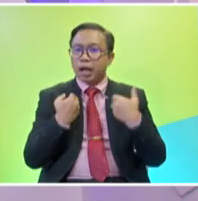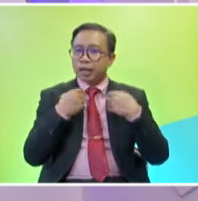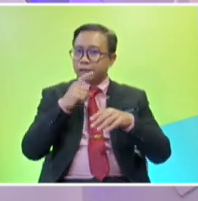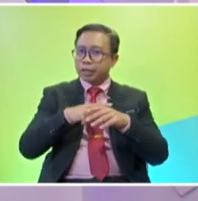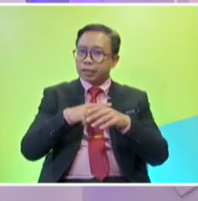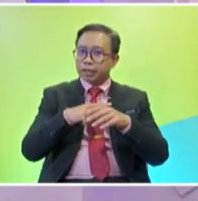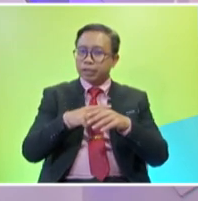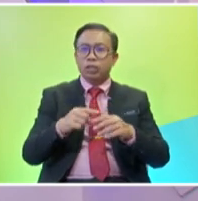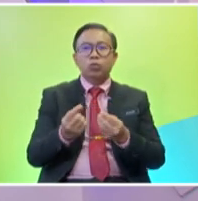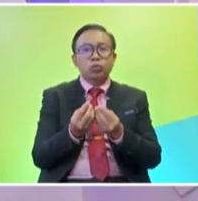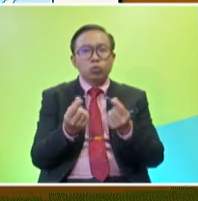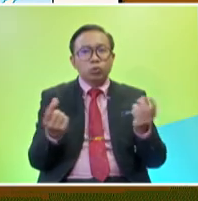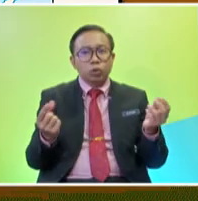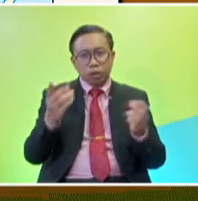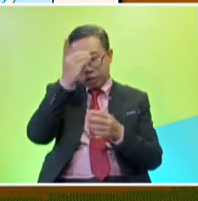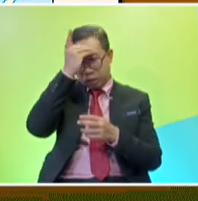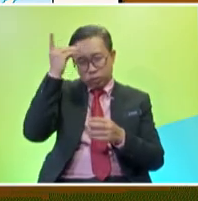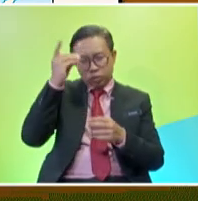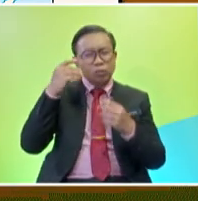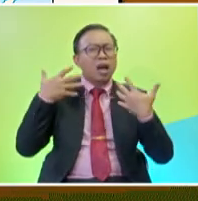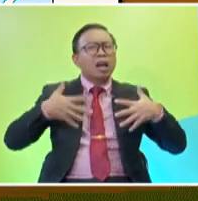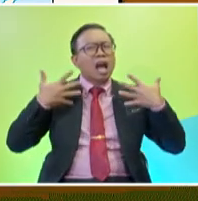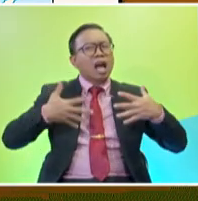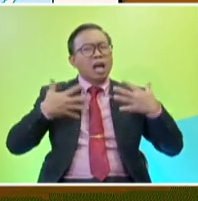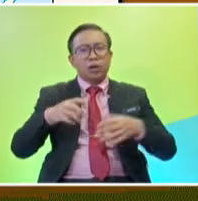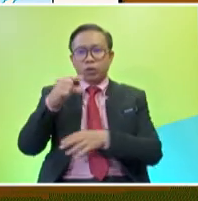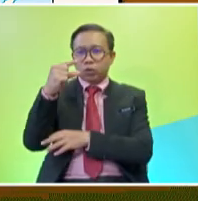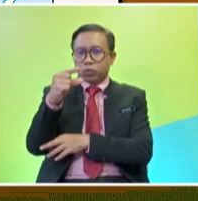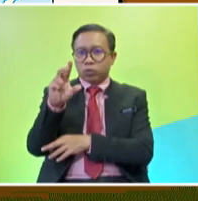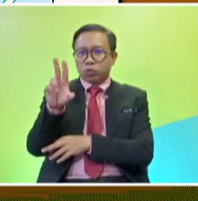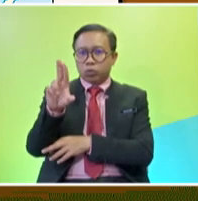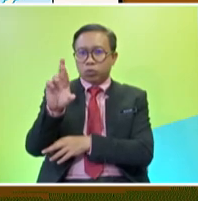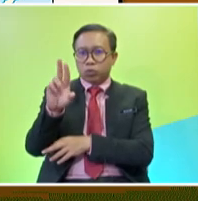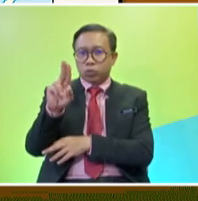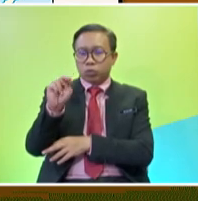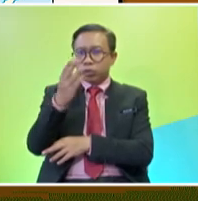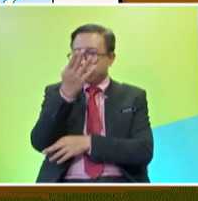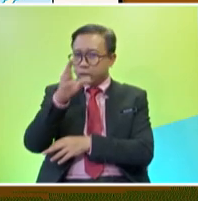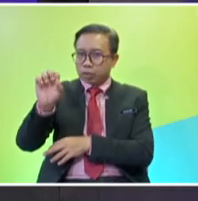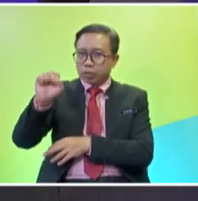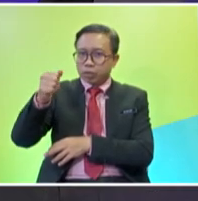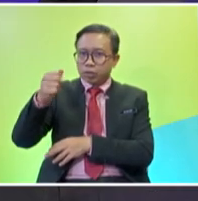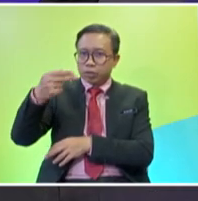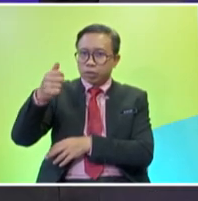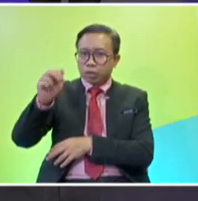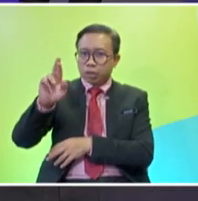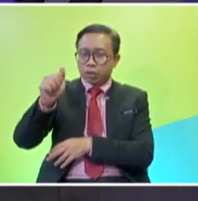gurun panas antaranya adalah gurun yang terbesar adalah gurun sahara pernah dengar lagu Gurun Sahara